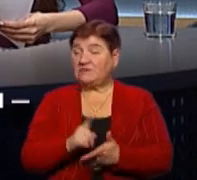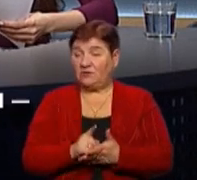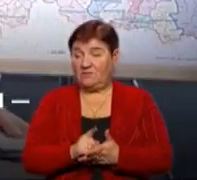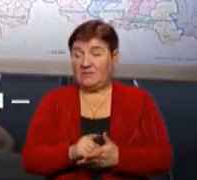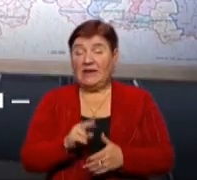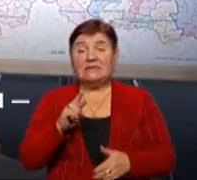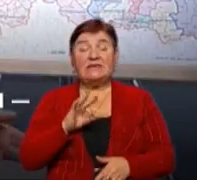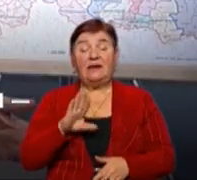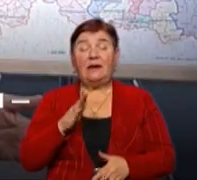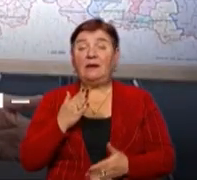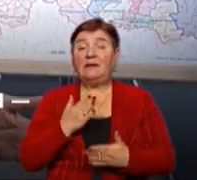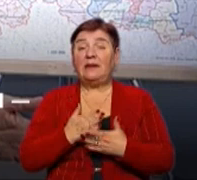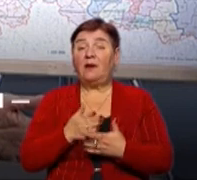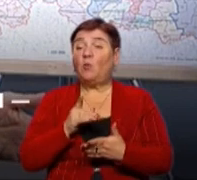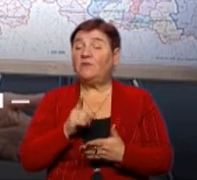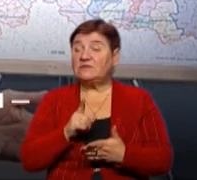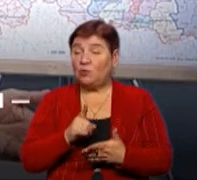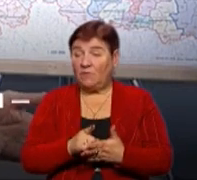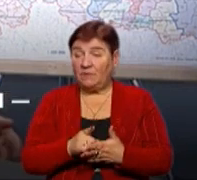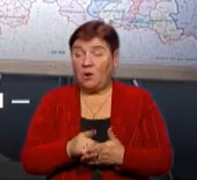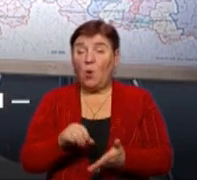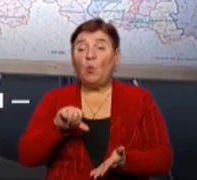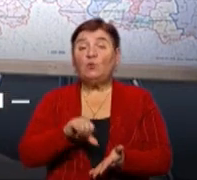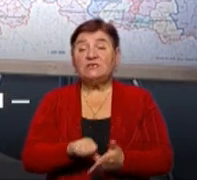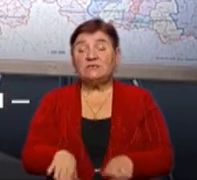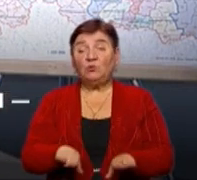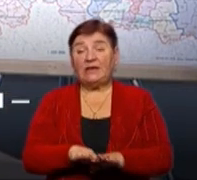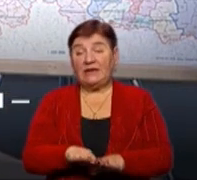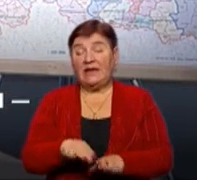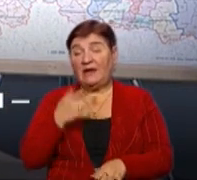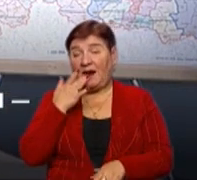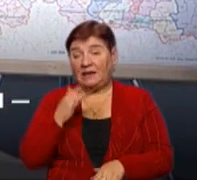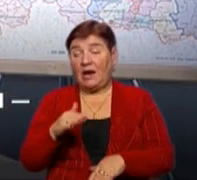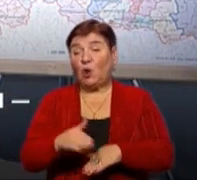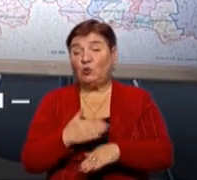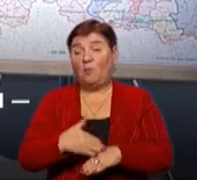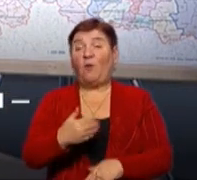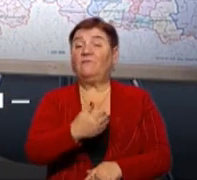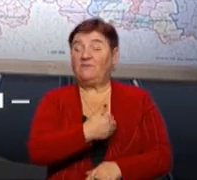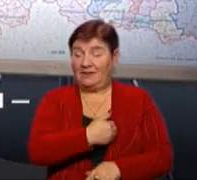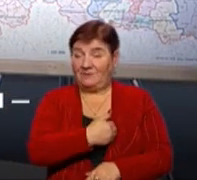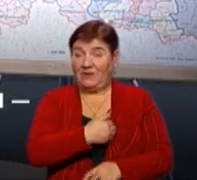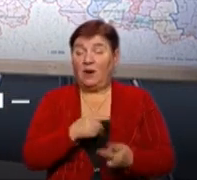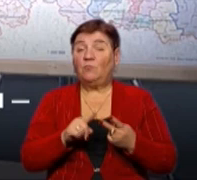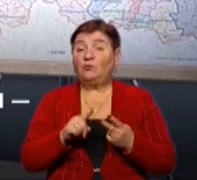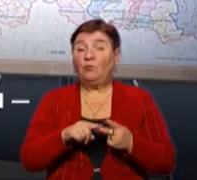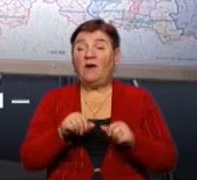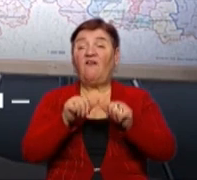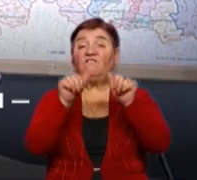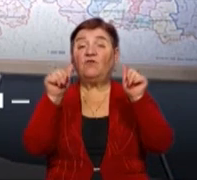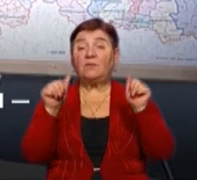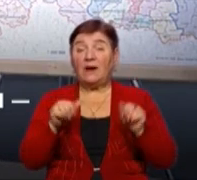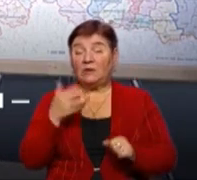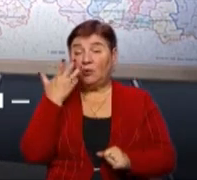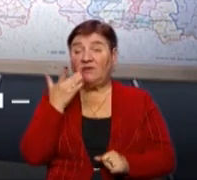це не є обов'язковим по тій простій причині, що участь у такій Раді є добровільною. І по-друге, це формат такий, коли